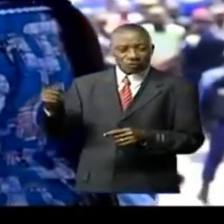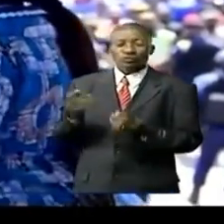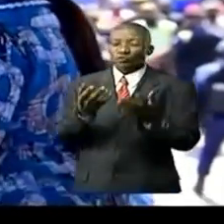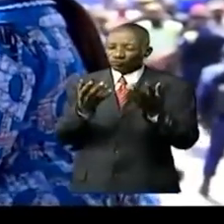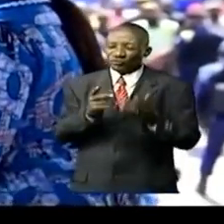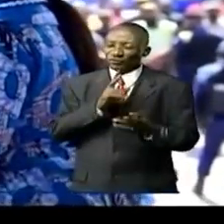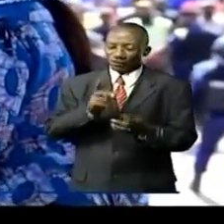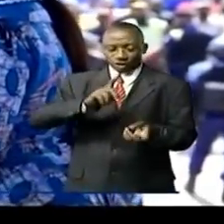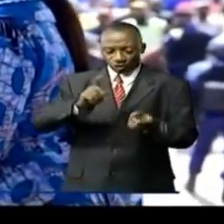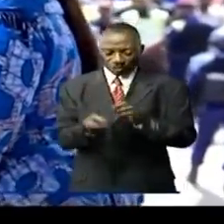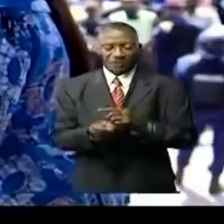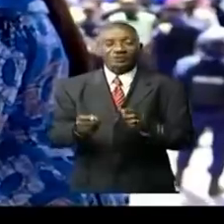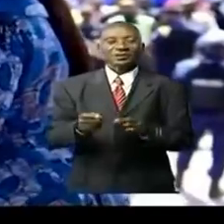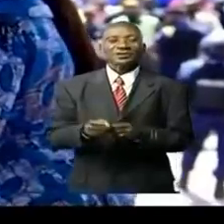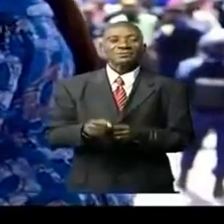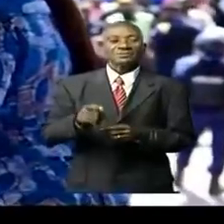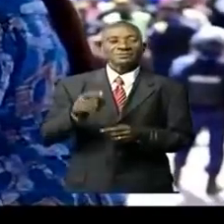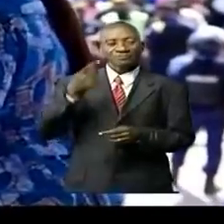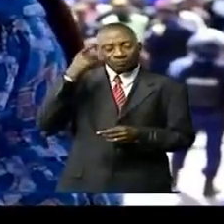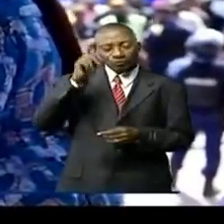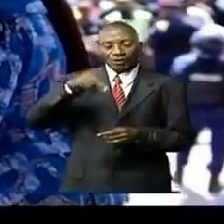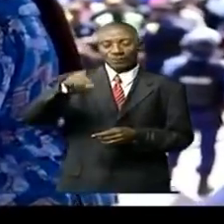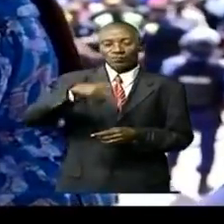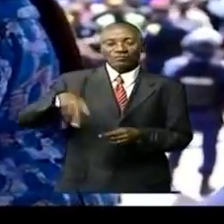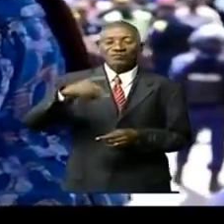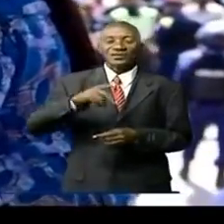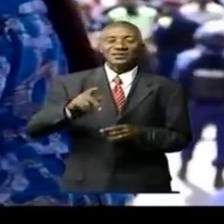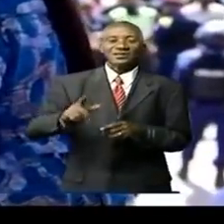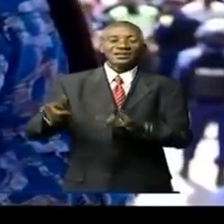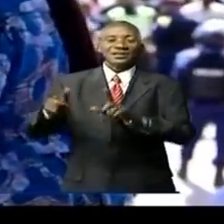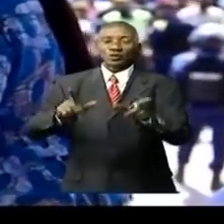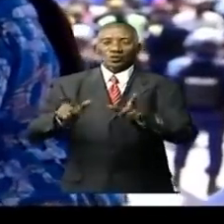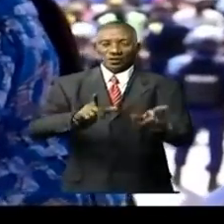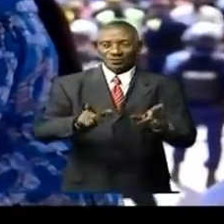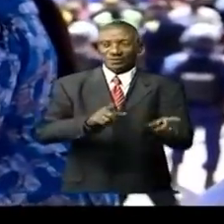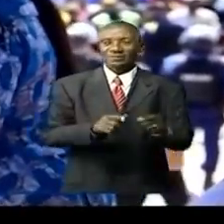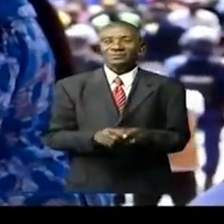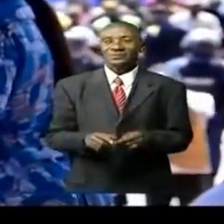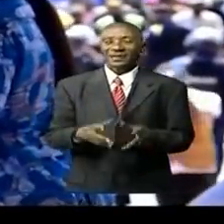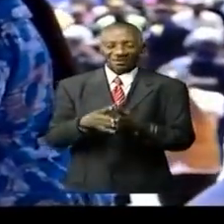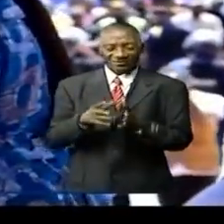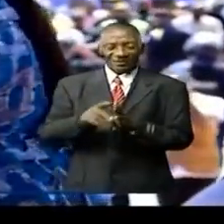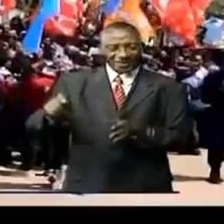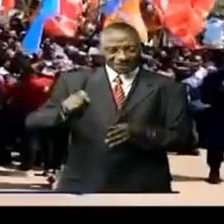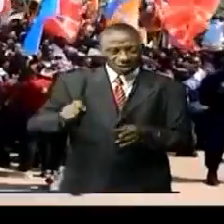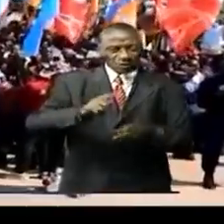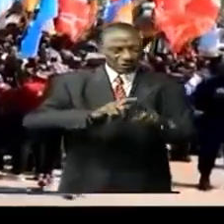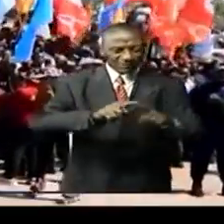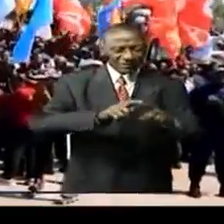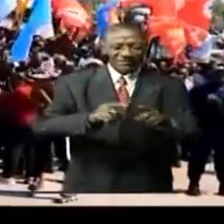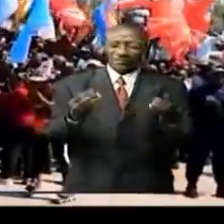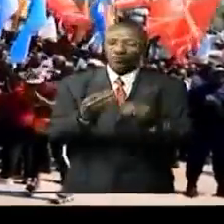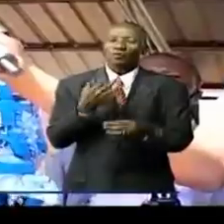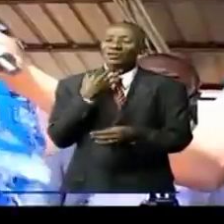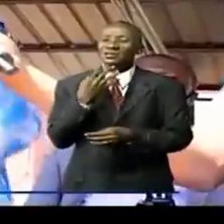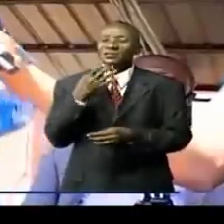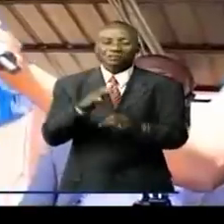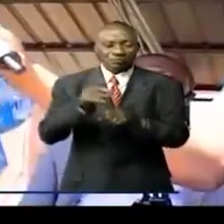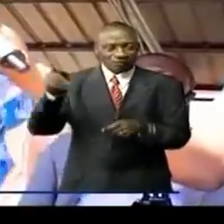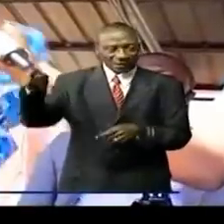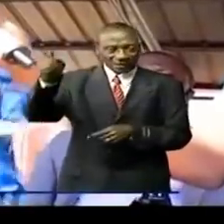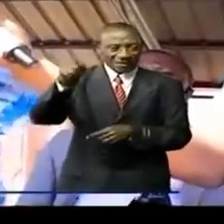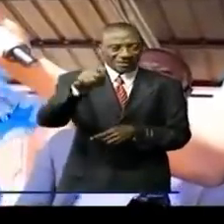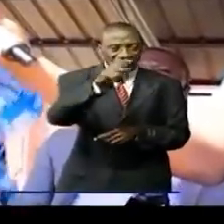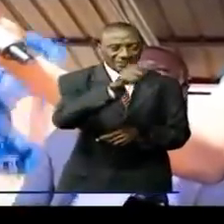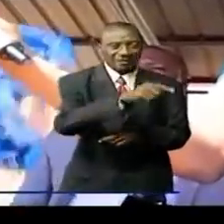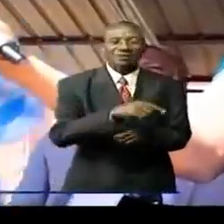de la province du Lualaba en développant tous ses 5 territoires au vu de ses immenses richesses naturelles. Et l'a sensibilisé à dénoncer les